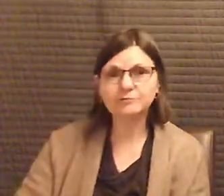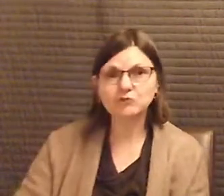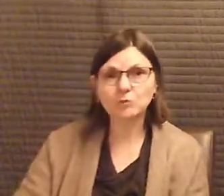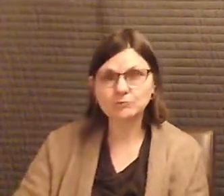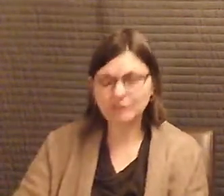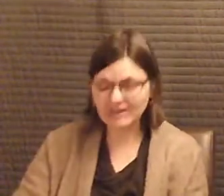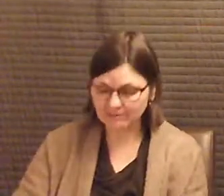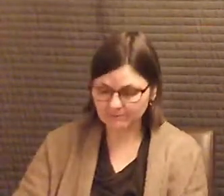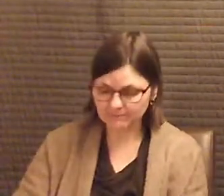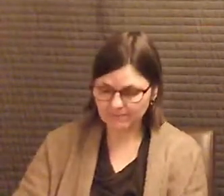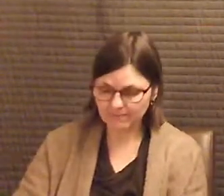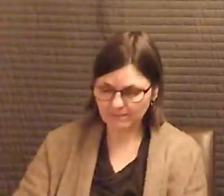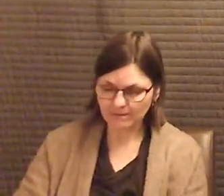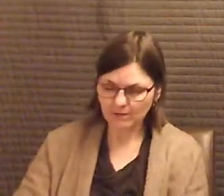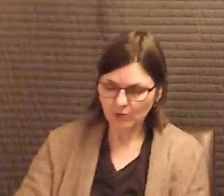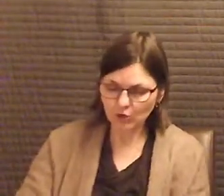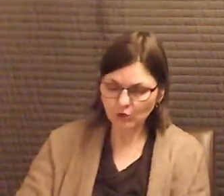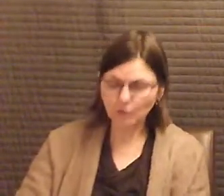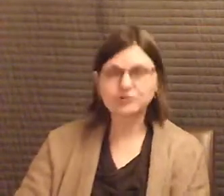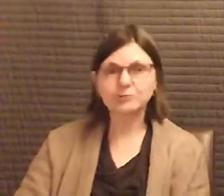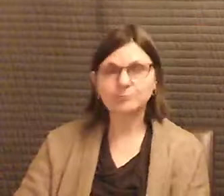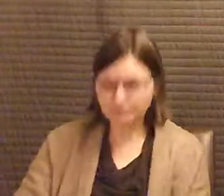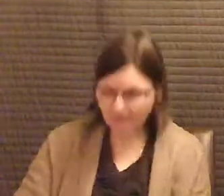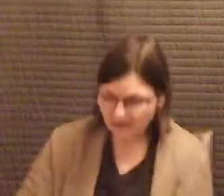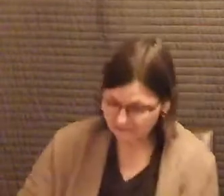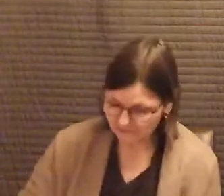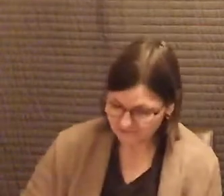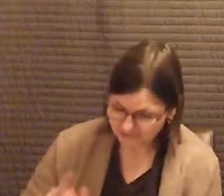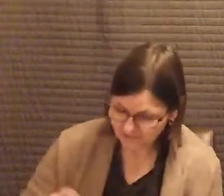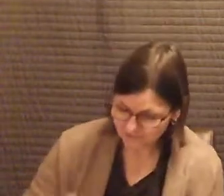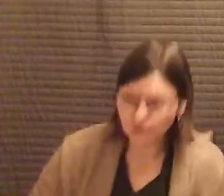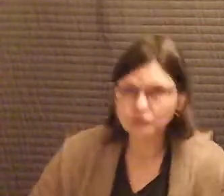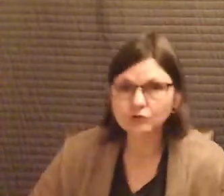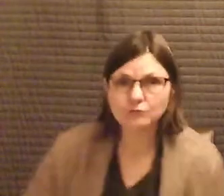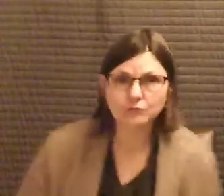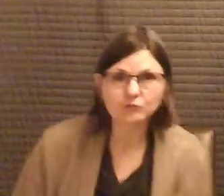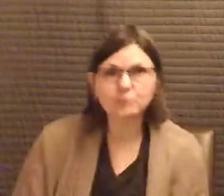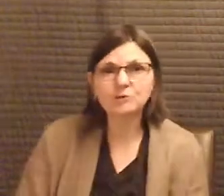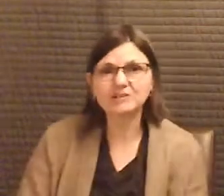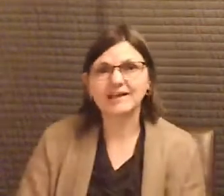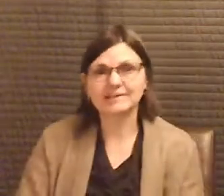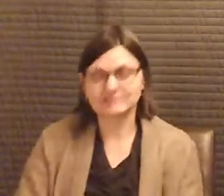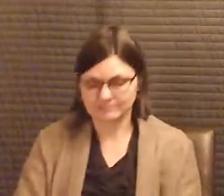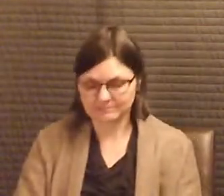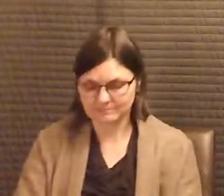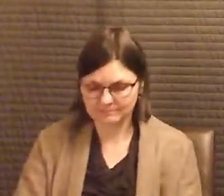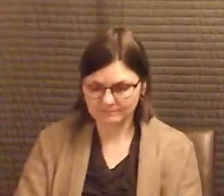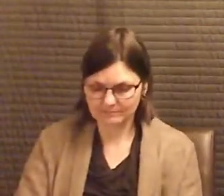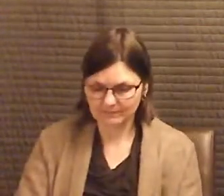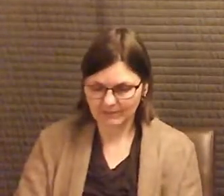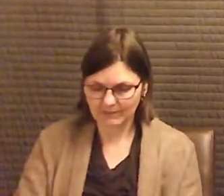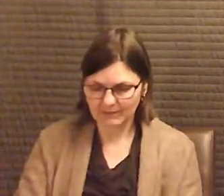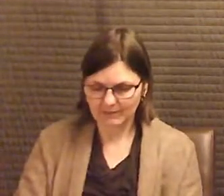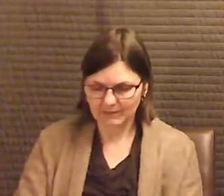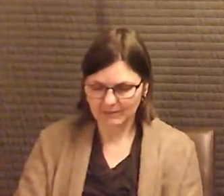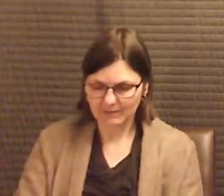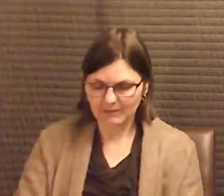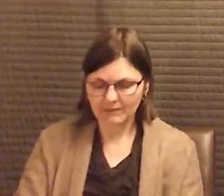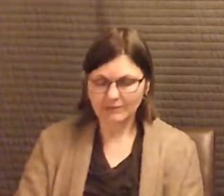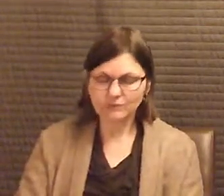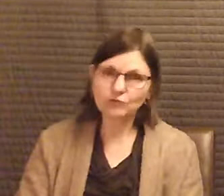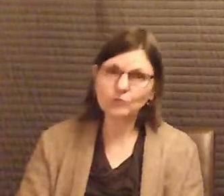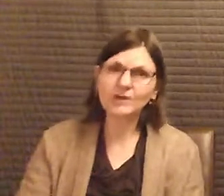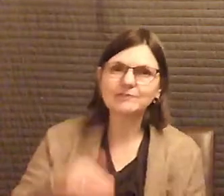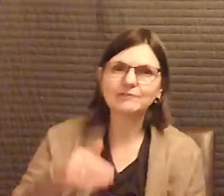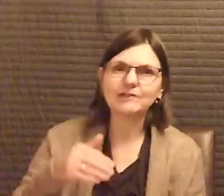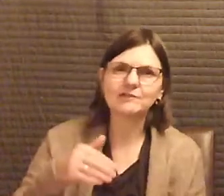zo'n provincie ons jurk was geloof zo'n profeten dan zult u voor spoedig zou een dandy bent u bewust van duwen